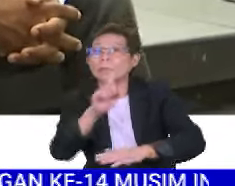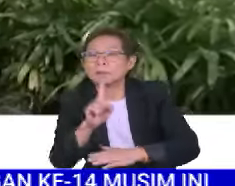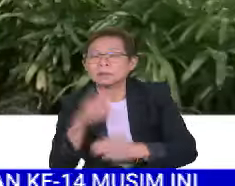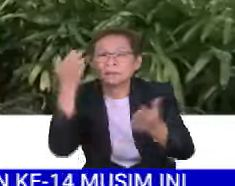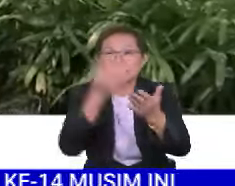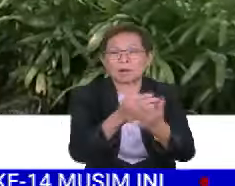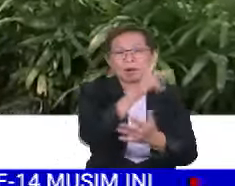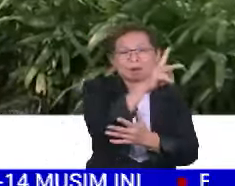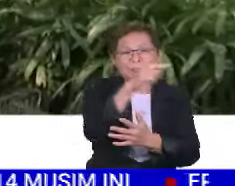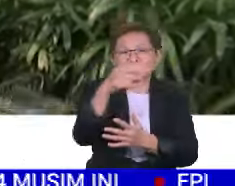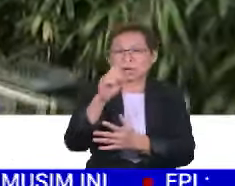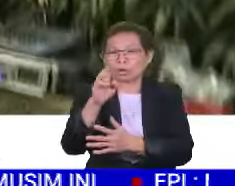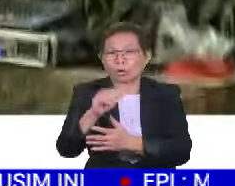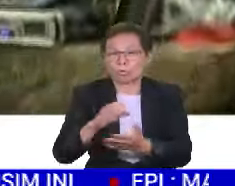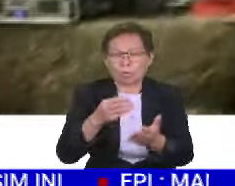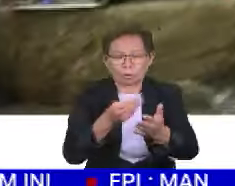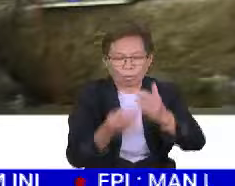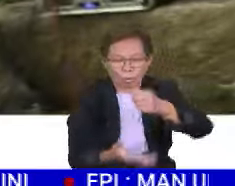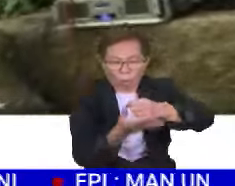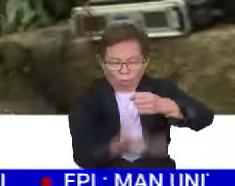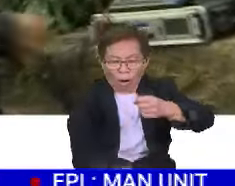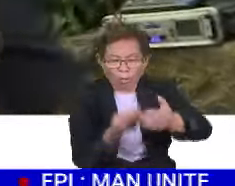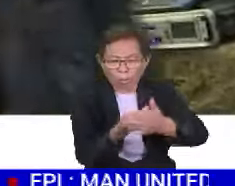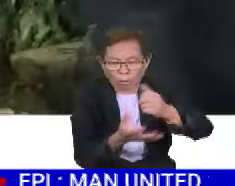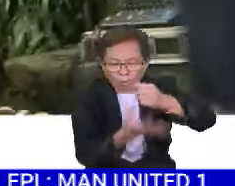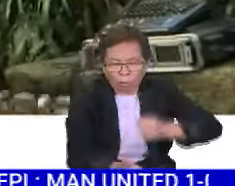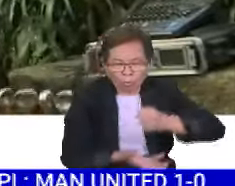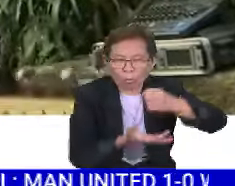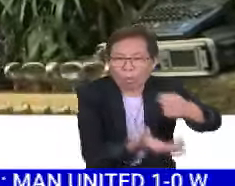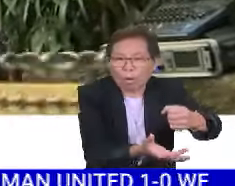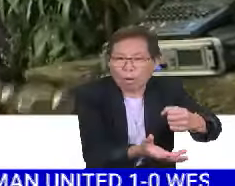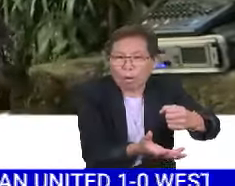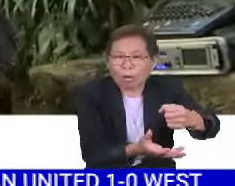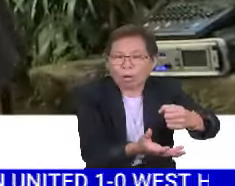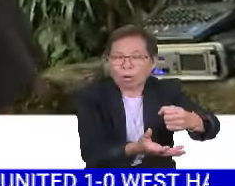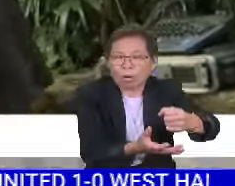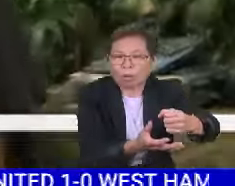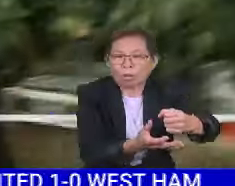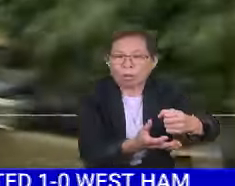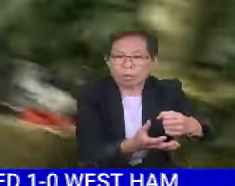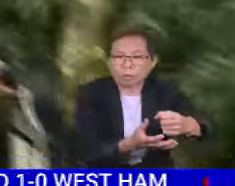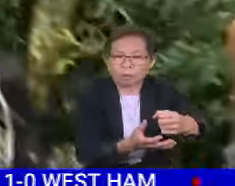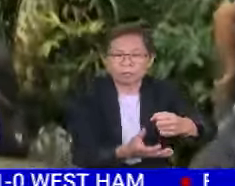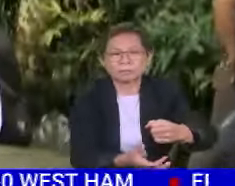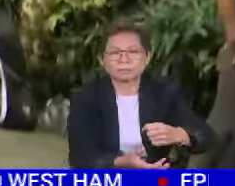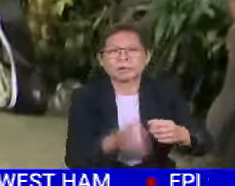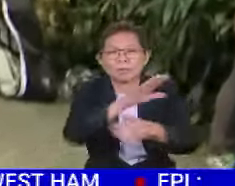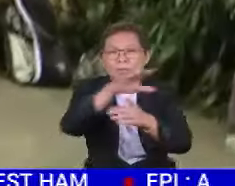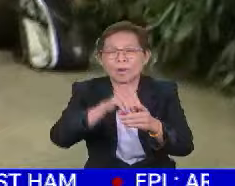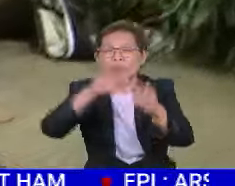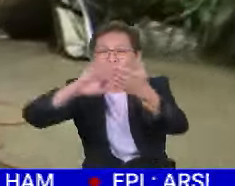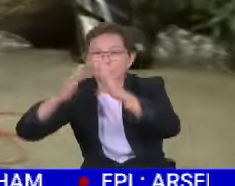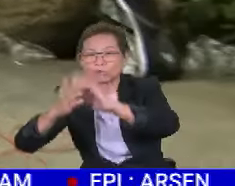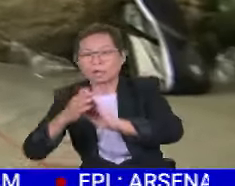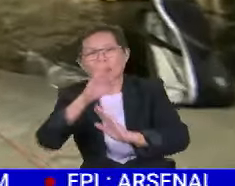Setakat ini, KCOM telah menyalurkan dana dengan kerjasama My Creative Ventures melalui program-program persembahan melibatkan